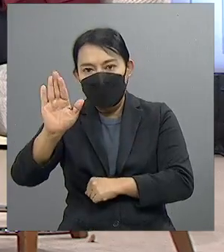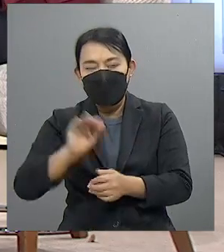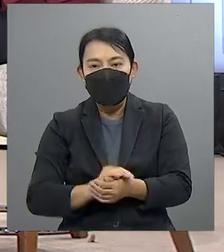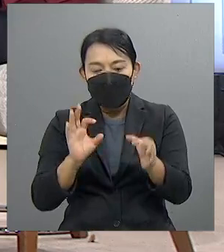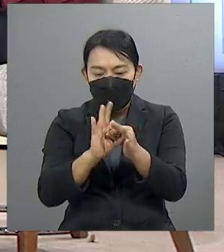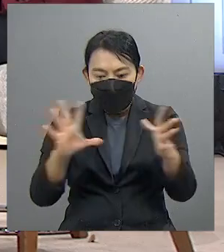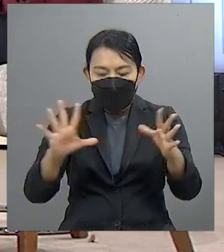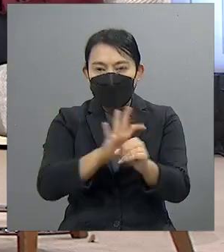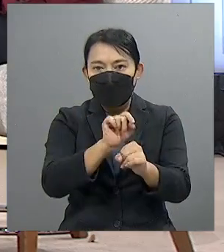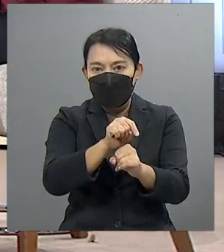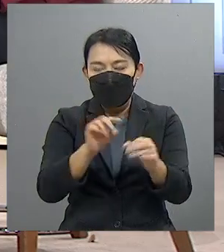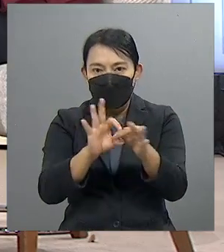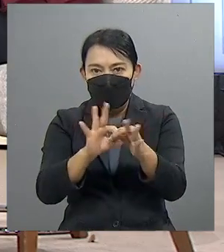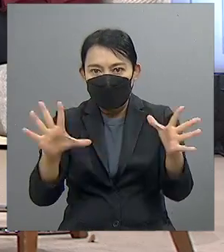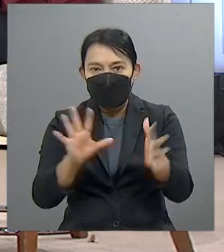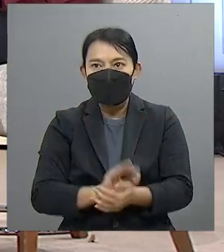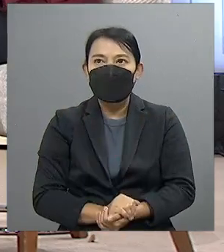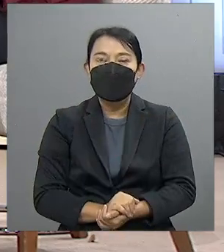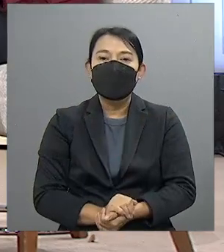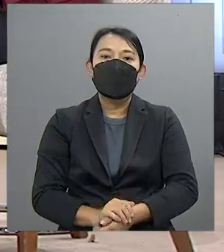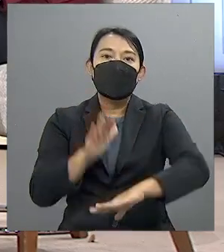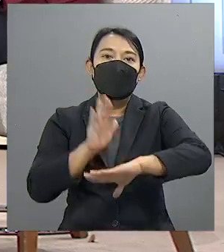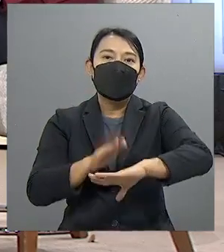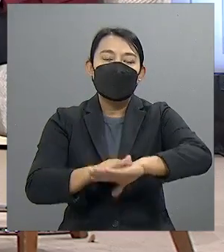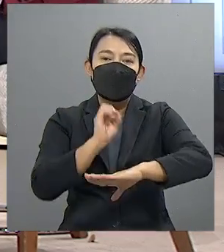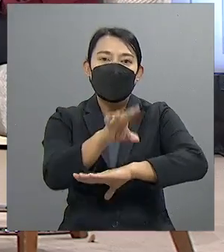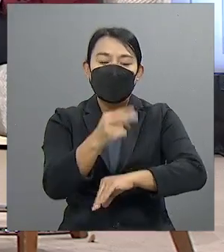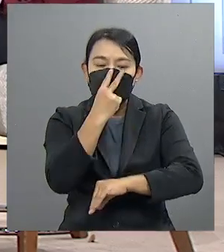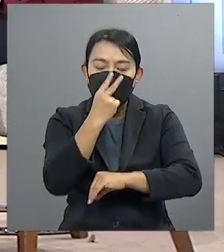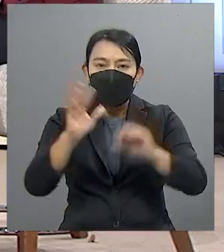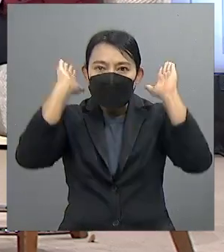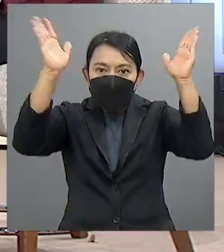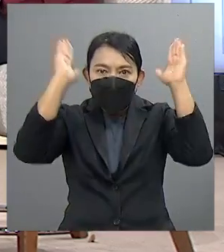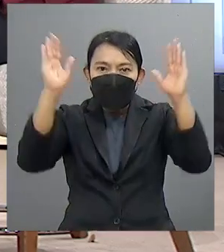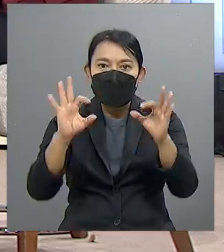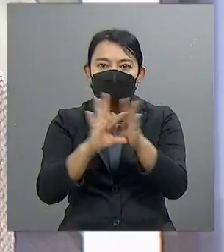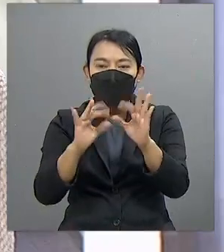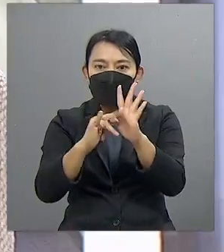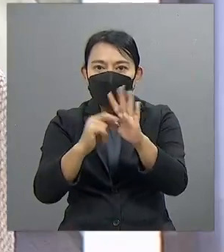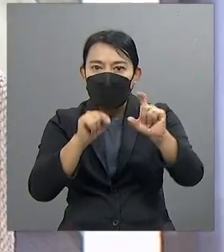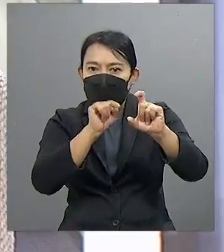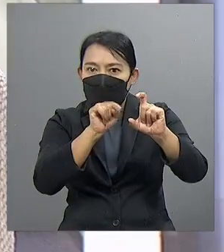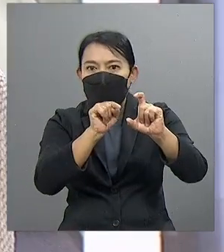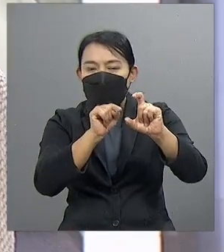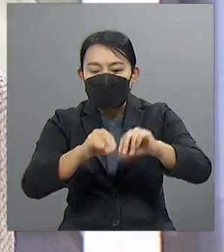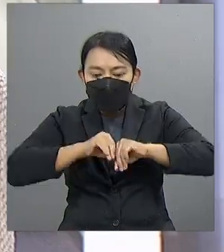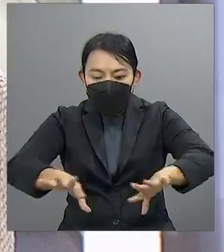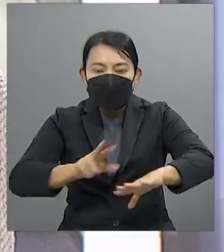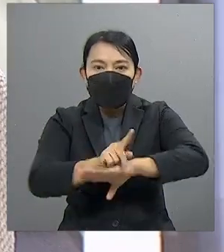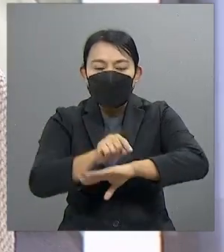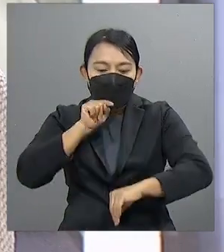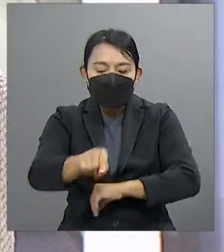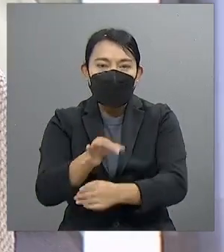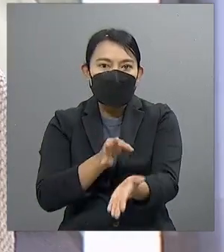ได้นะครับแล้วก็ยังฝากเตือนด้วยใครที่เห็นการโฆษณาวัคซีนนี้บนโลกออนไลน์อย่าไปสั่งซื้อเพราะสั่งซื้อมาแล้วก็ไม่แน่ใ